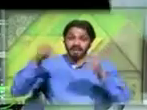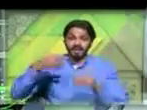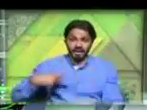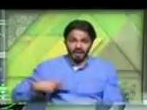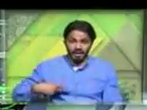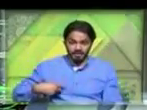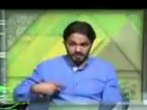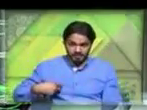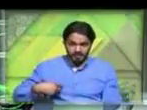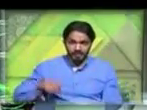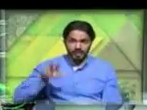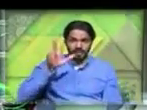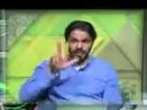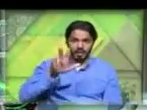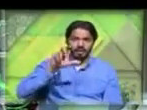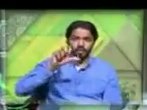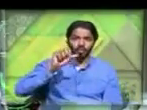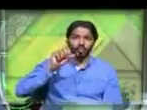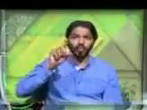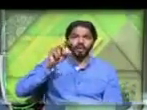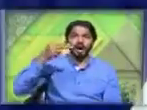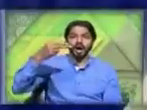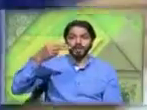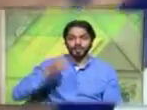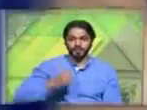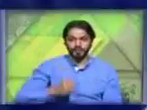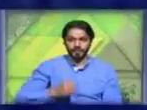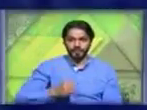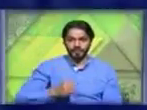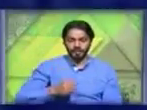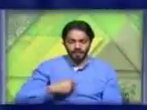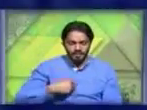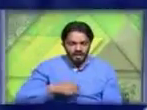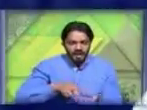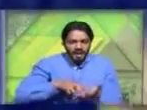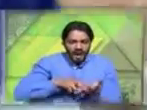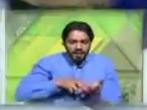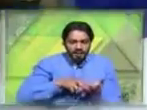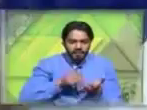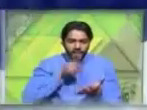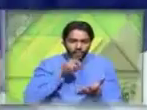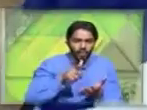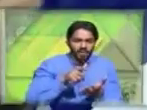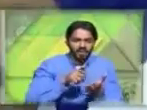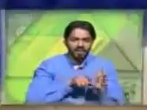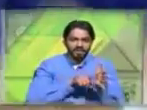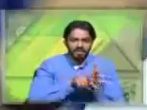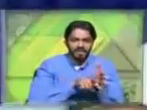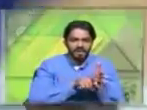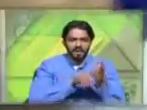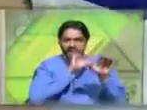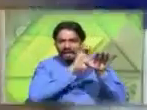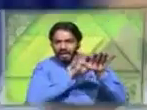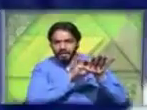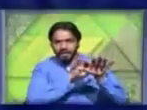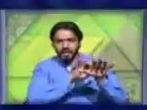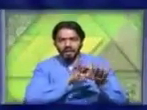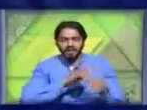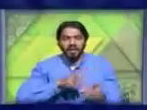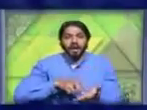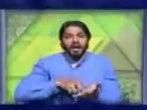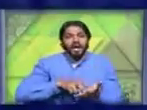ورع، لأنه يخاف أن يقول غيبة ولا يسمح لأحد أن يقع في غيبة في